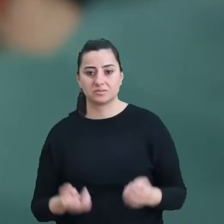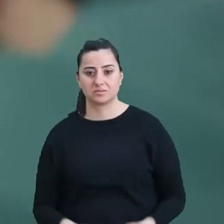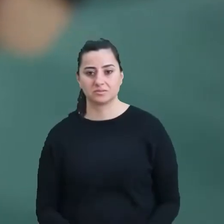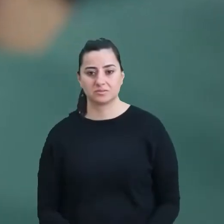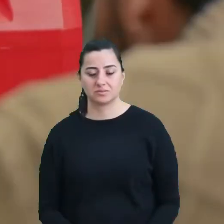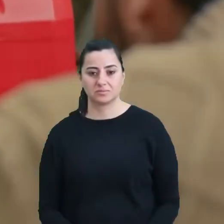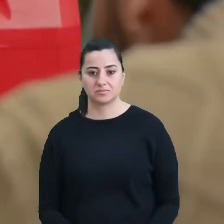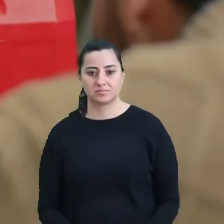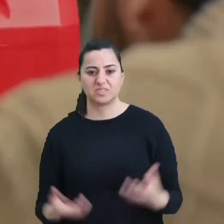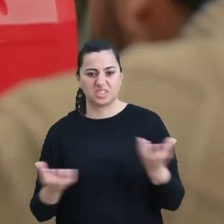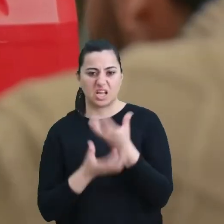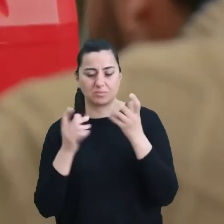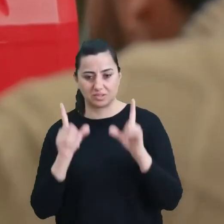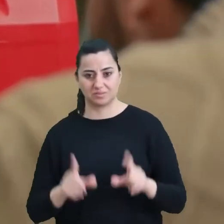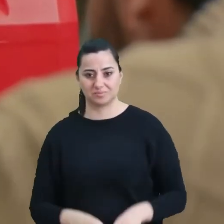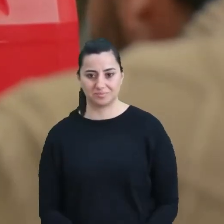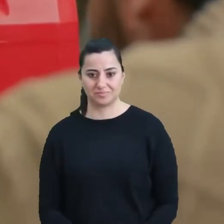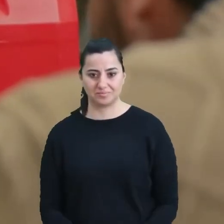Bidonu masaya koydu. Yakacağız.